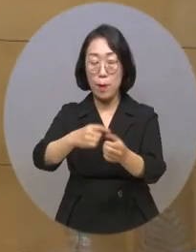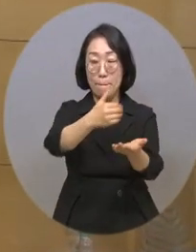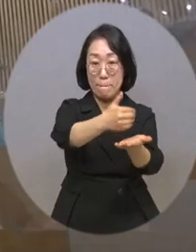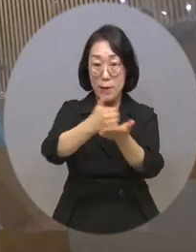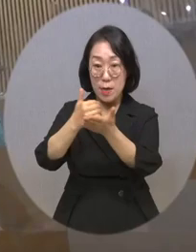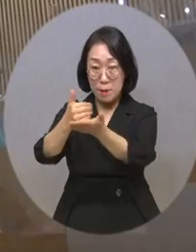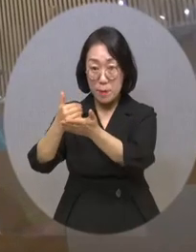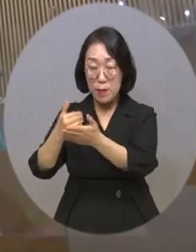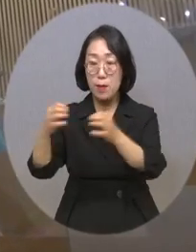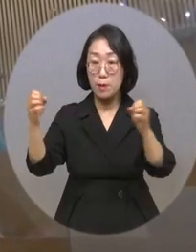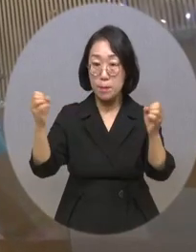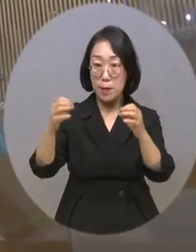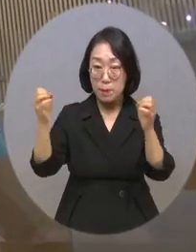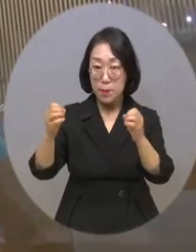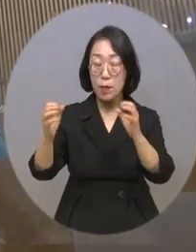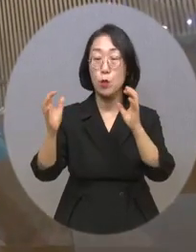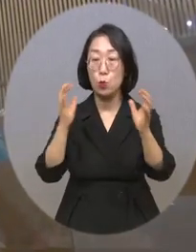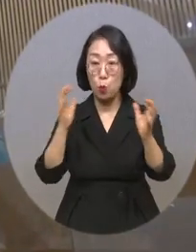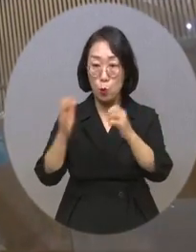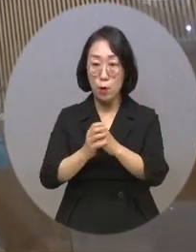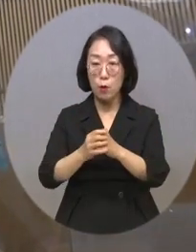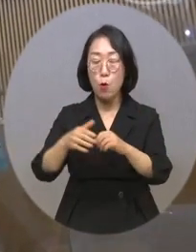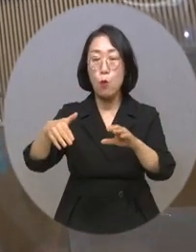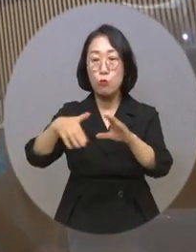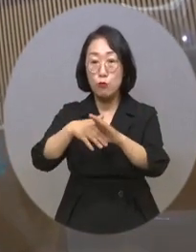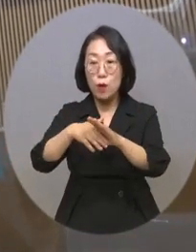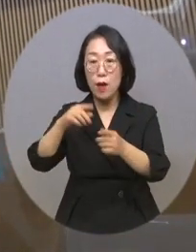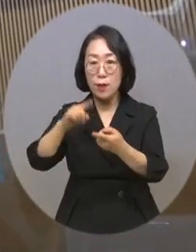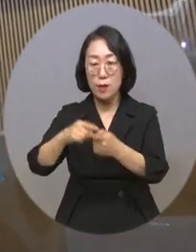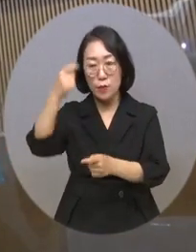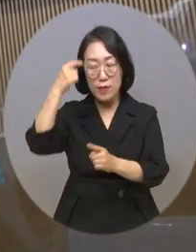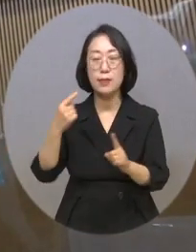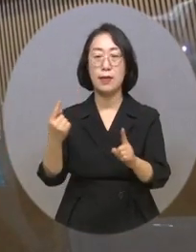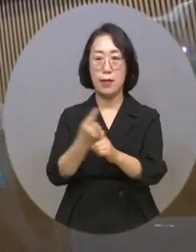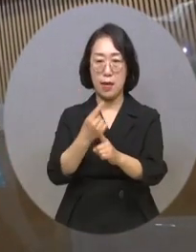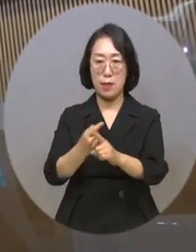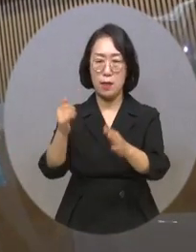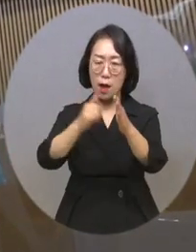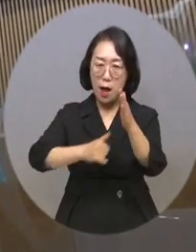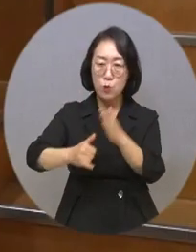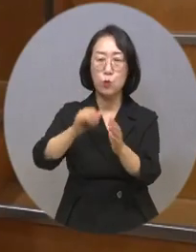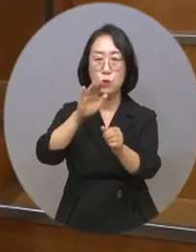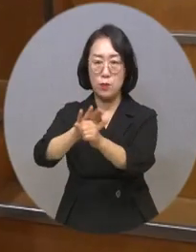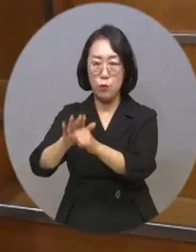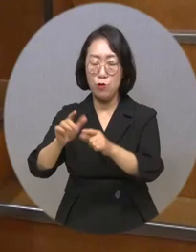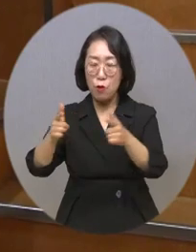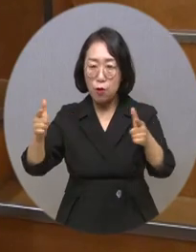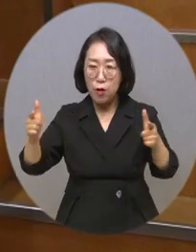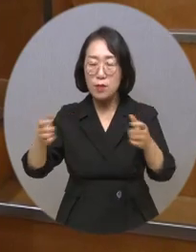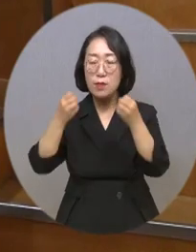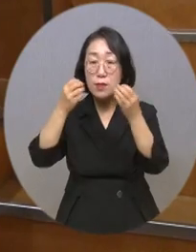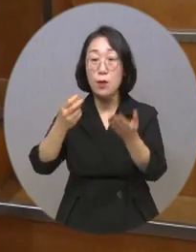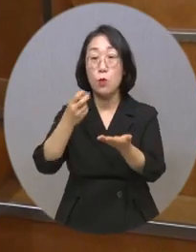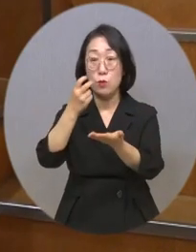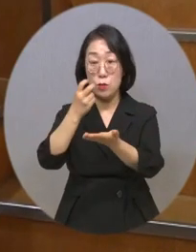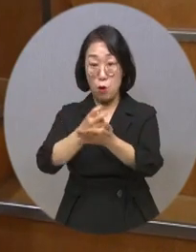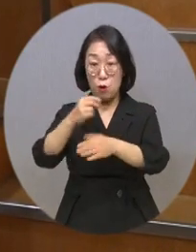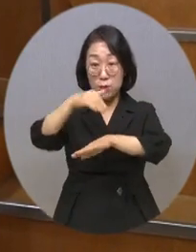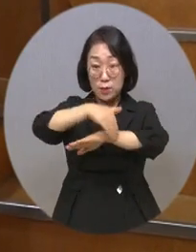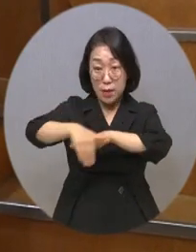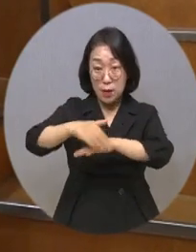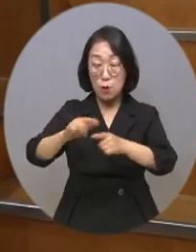수렴하고 다문화에 대한 인식 개선 및 다문화 가정지원 등 실효성 있는 정책 발굴에 중점을 둔